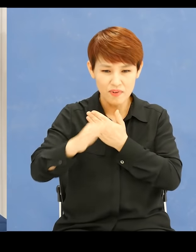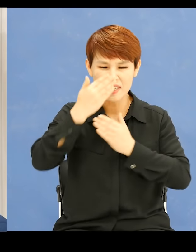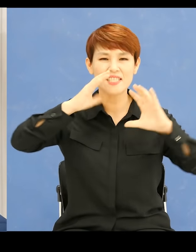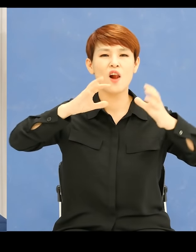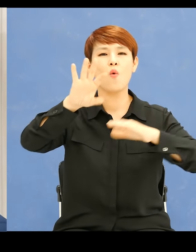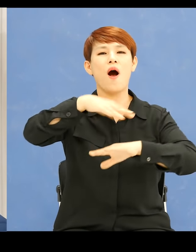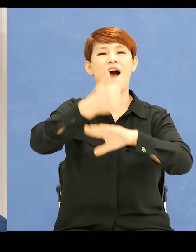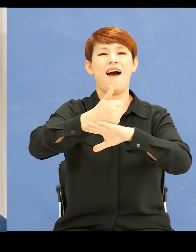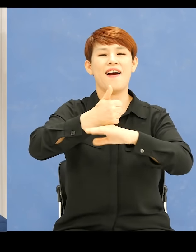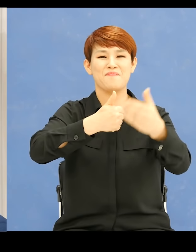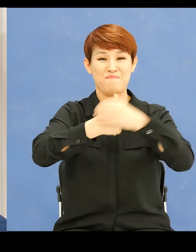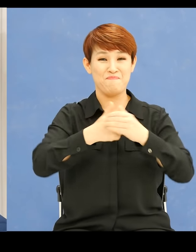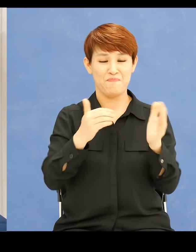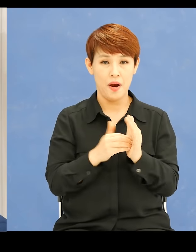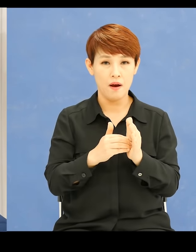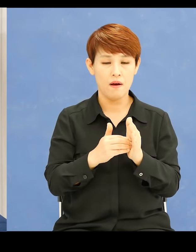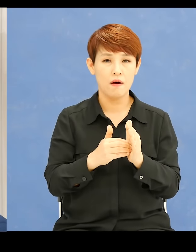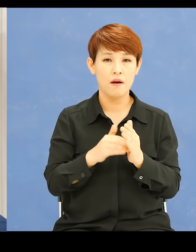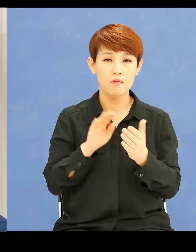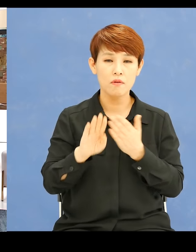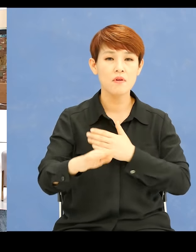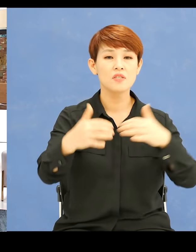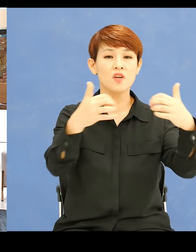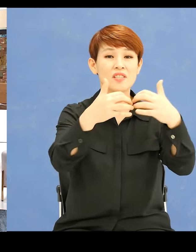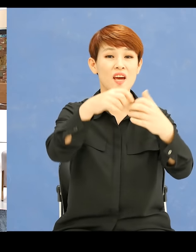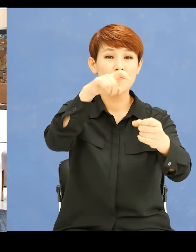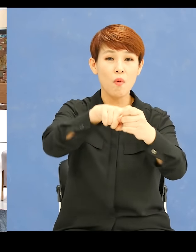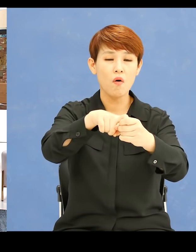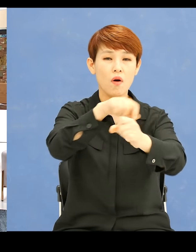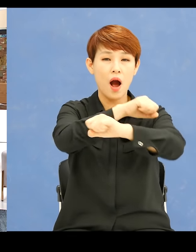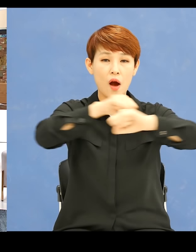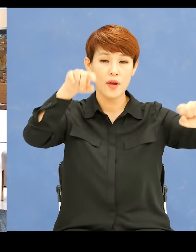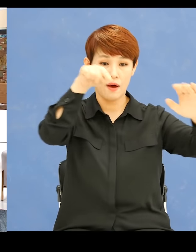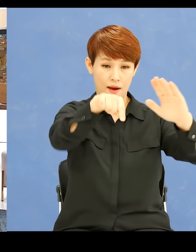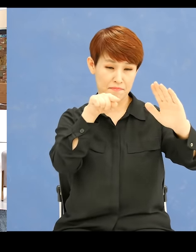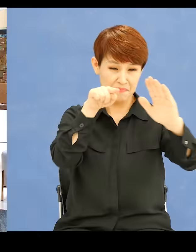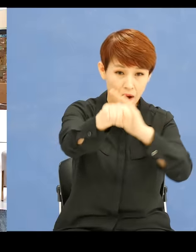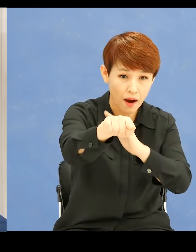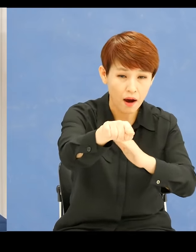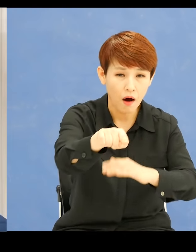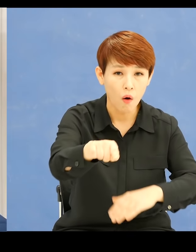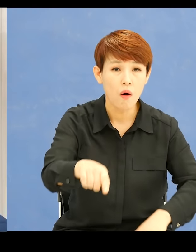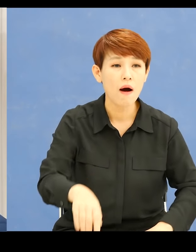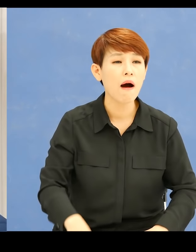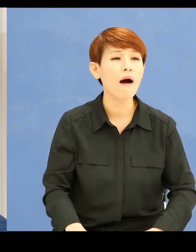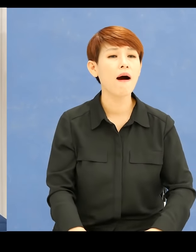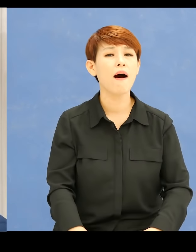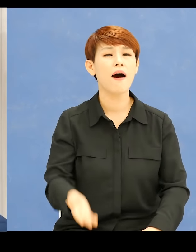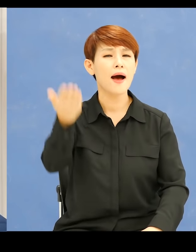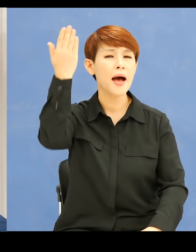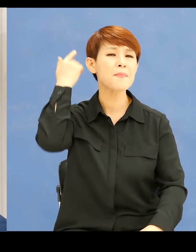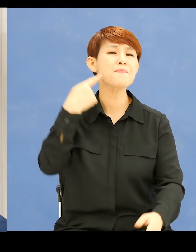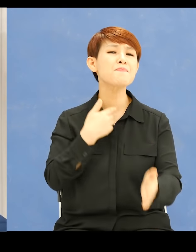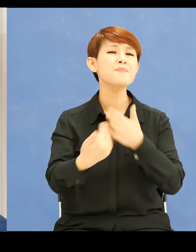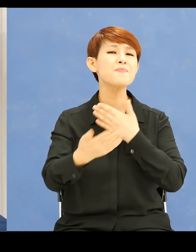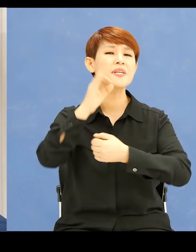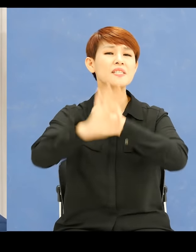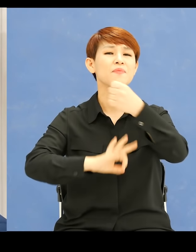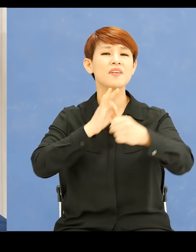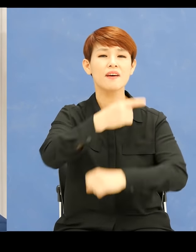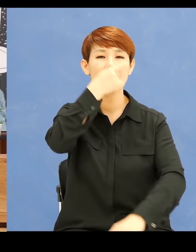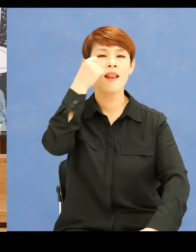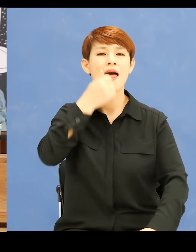뒤에 전쟁을 하러 군사를 이끌고 그 엔게디 광야로 나가보니까 이거는 뭐 눈 감고도